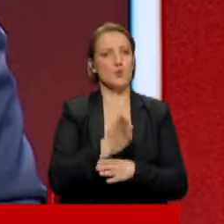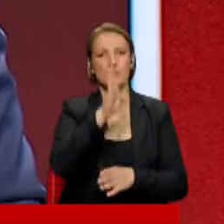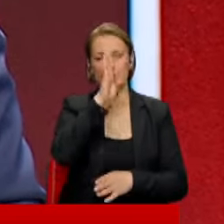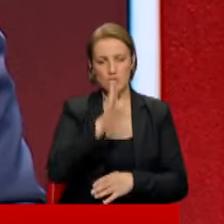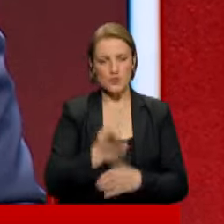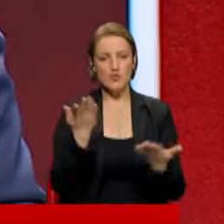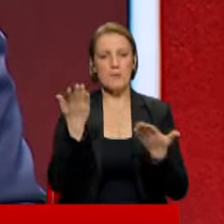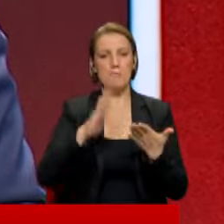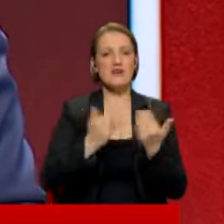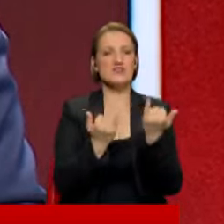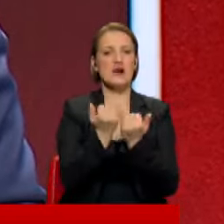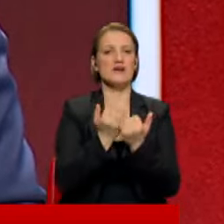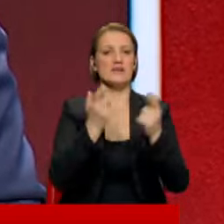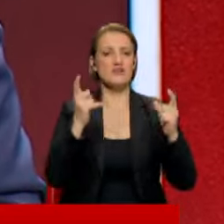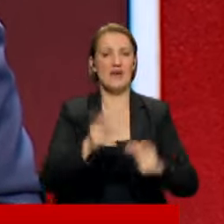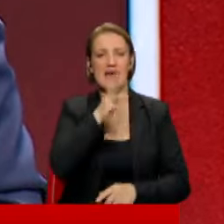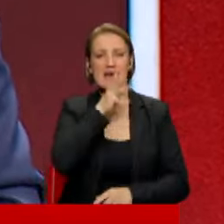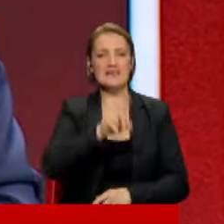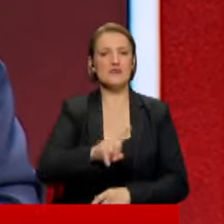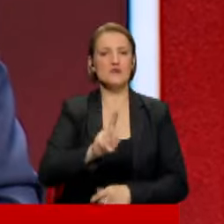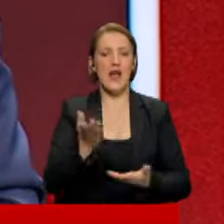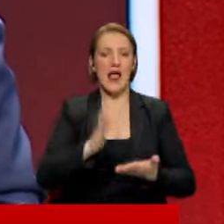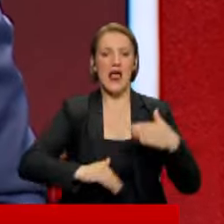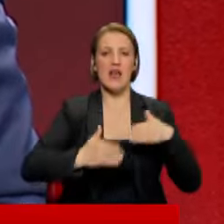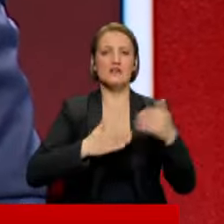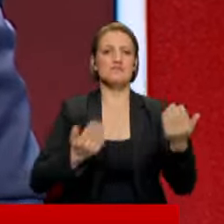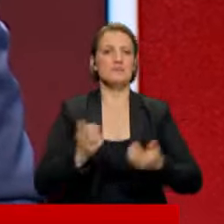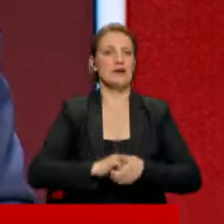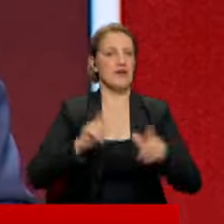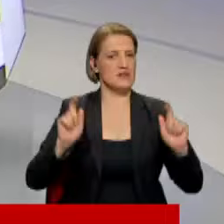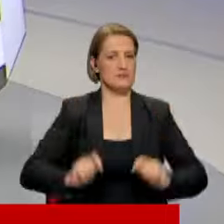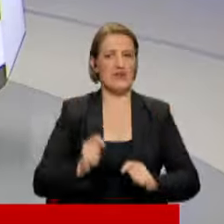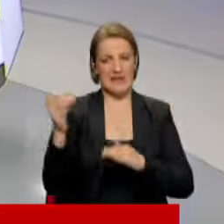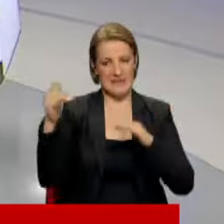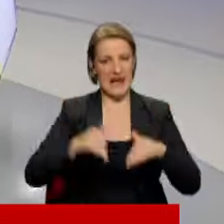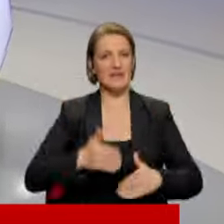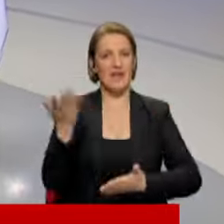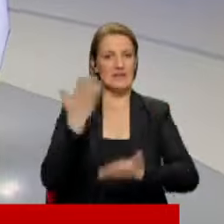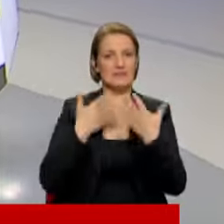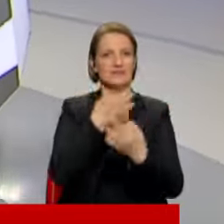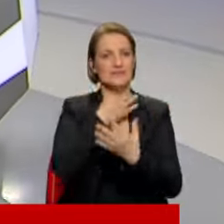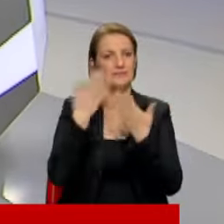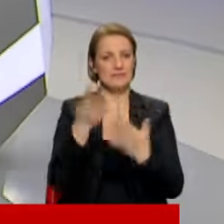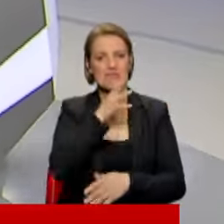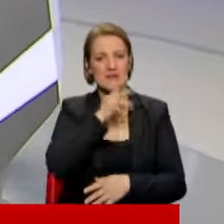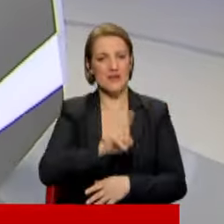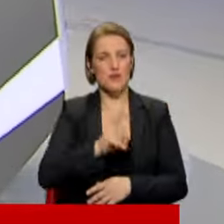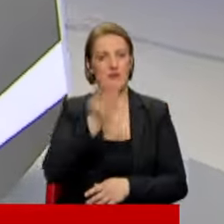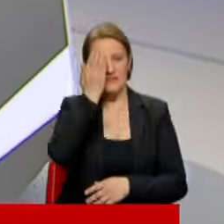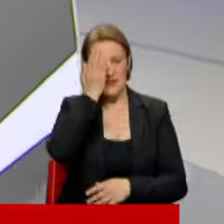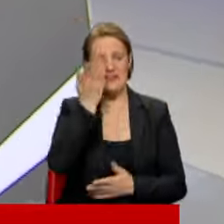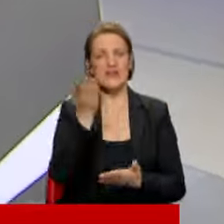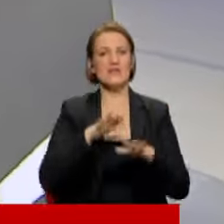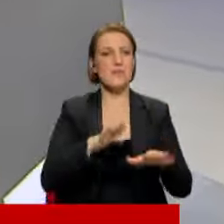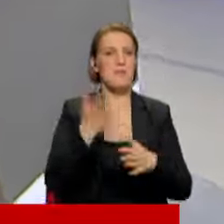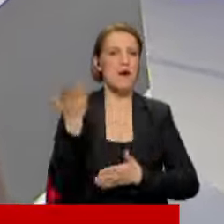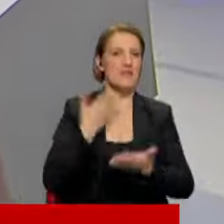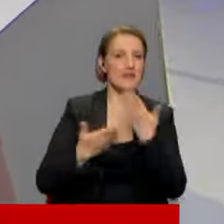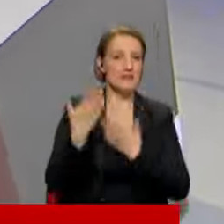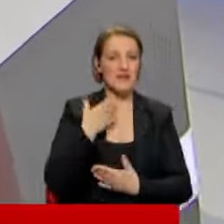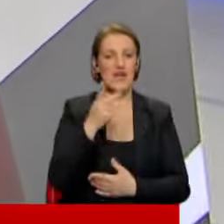barış ve kardeşliğin şehri esenyurt'u el birliğiyle yaratacağız Hocam çok teşekkür ederim geldiniz anlattınız esenyurt'u depremi yokluğu yoksulluğu ve Esen